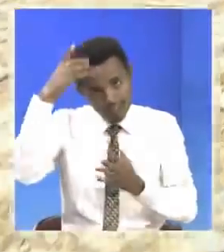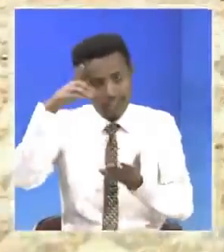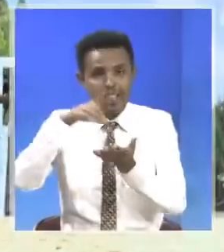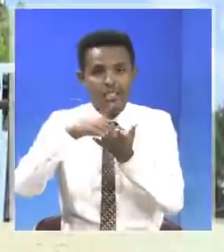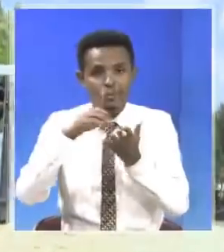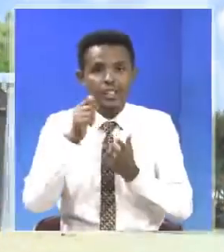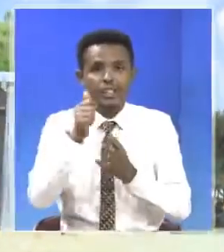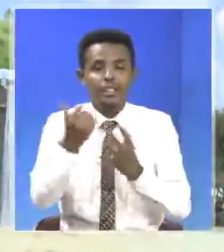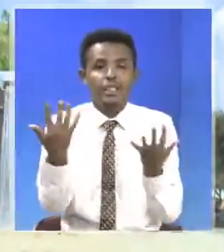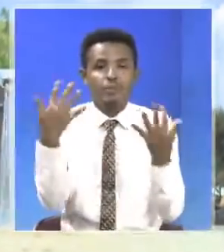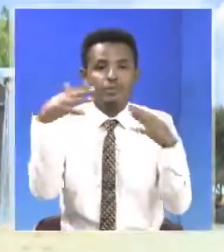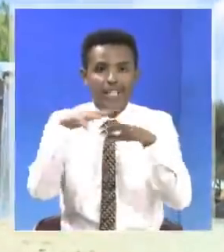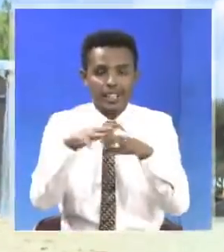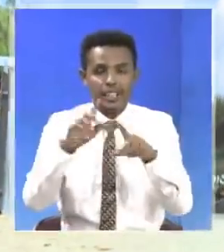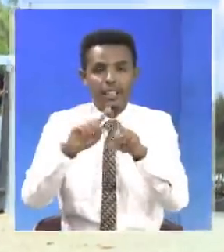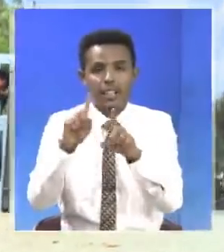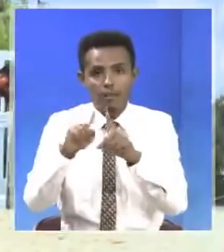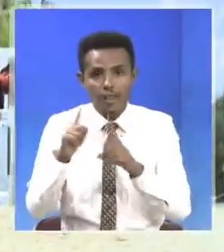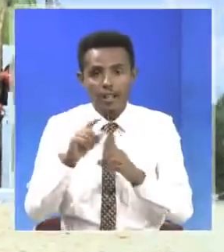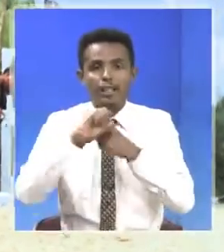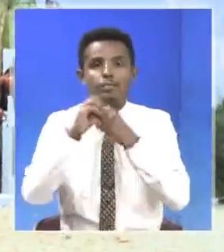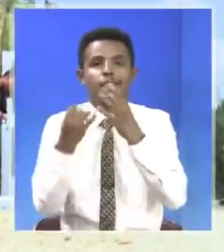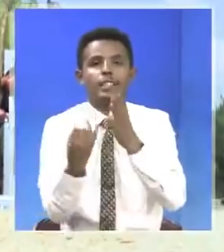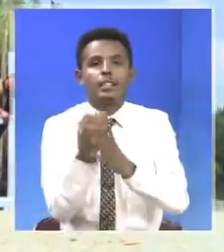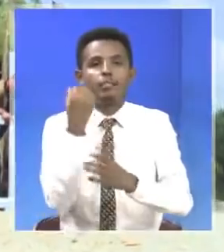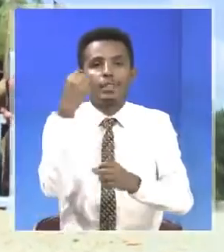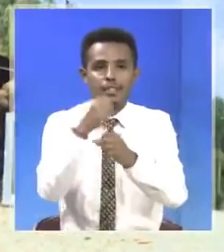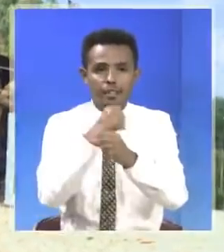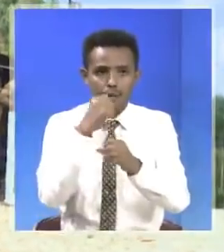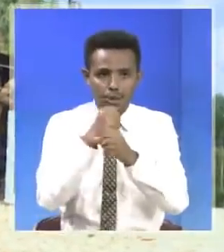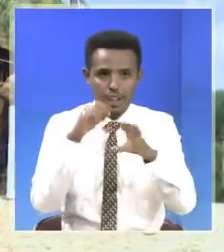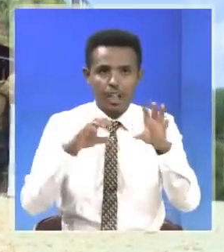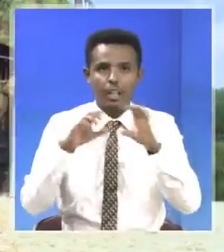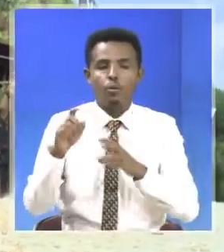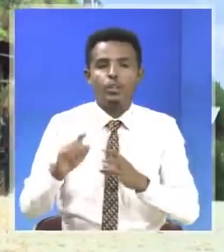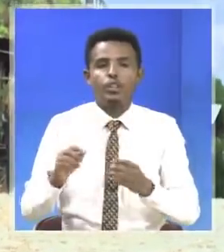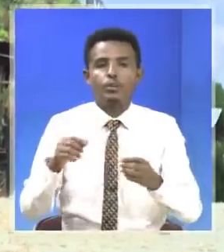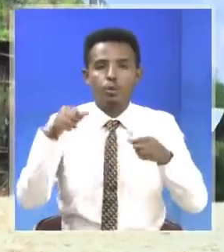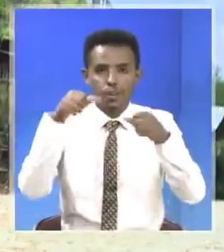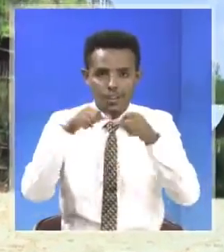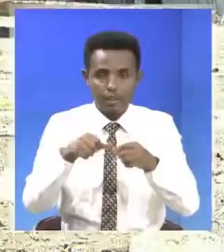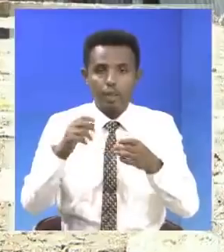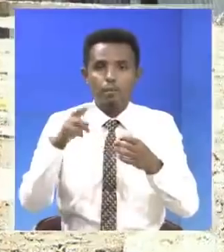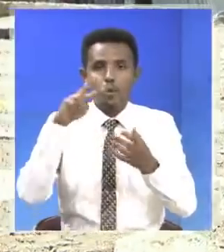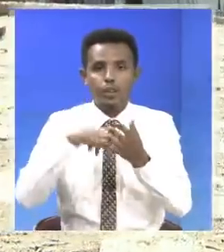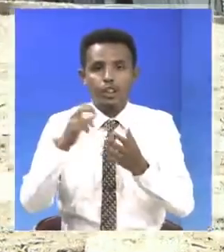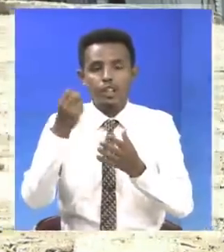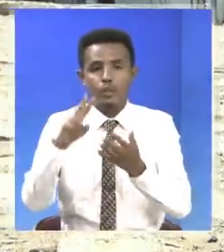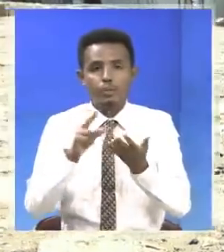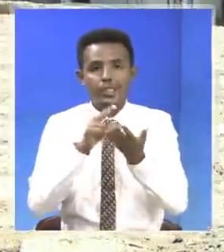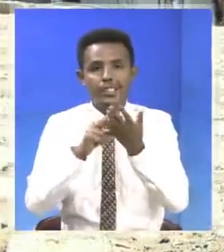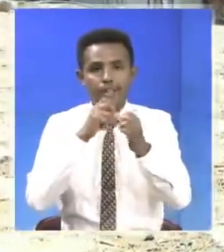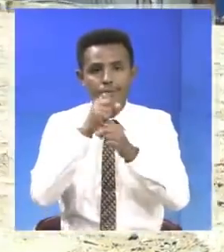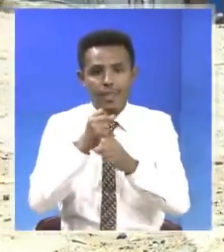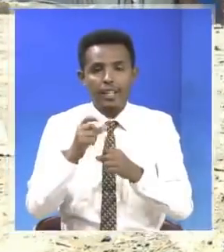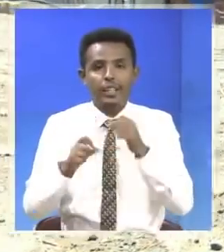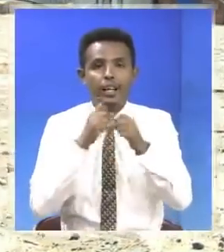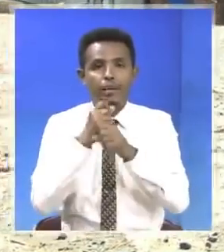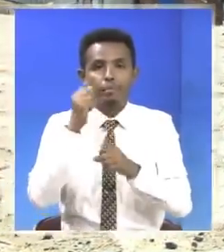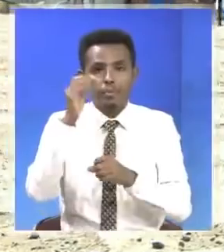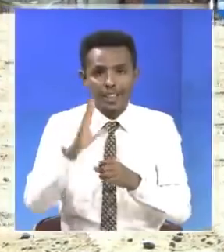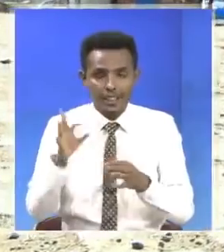በጀት ጋር በማቀናጀት የተለያዩ የመሰረተ ልማት ስራዎችን እያከናወነች ቆይታለች። በ2012 በጀት ዓመትም ከዓለም ባንክ